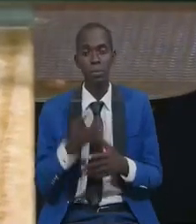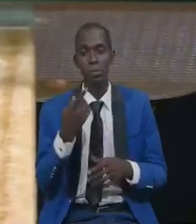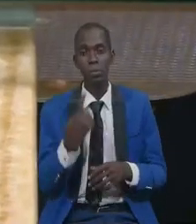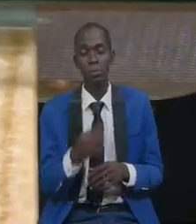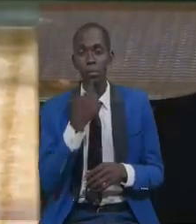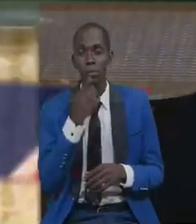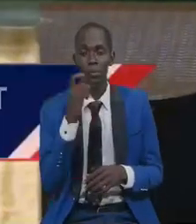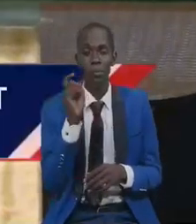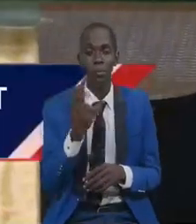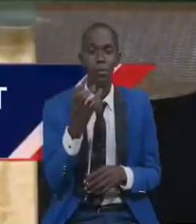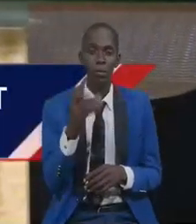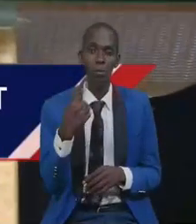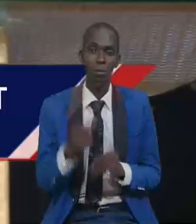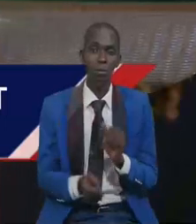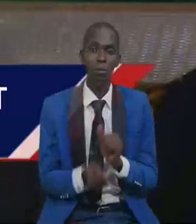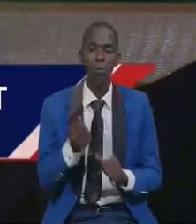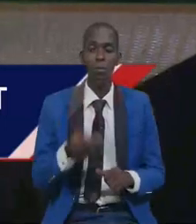Très-Haut